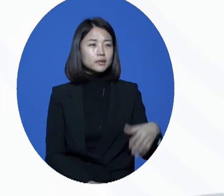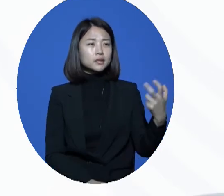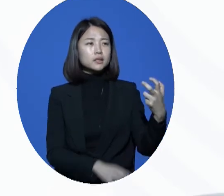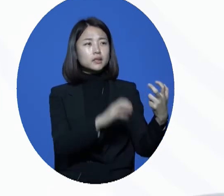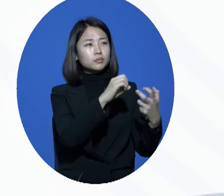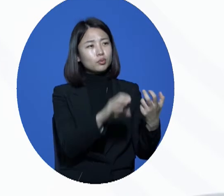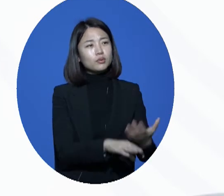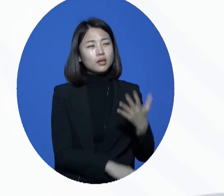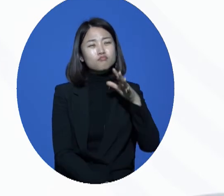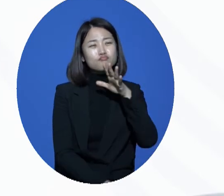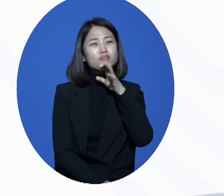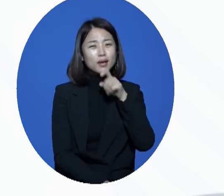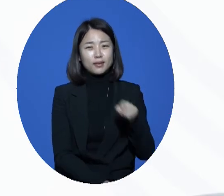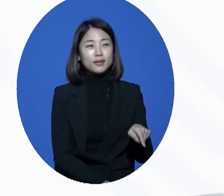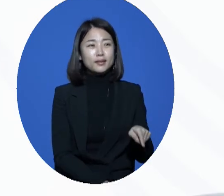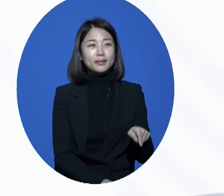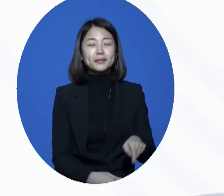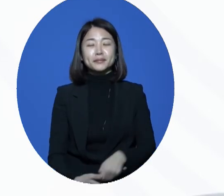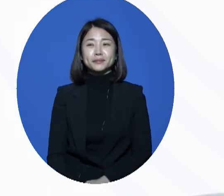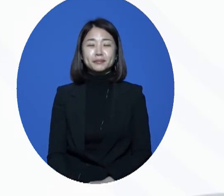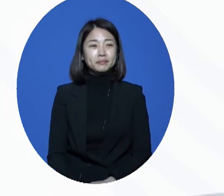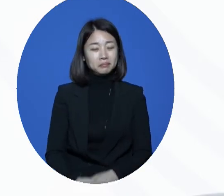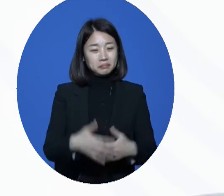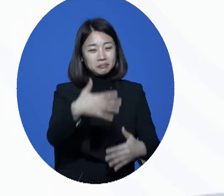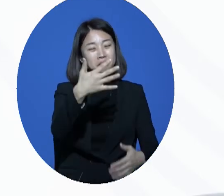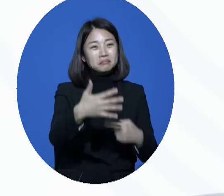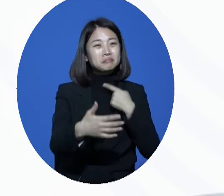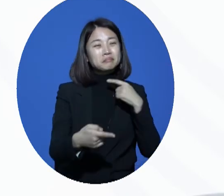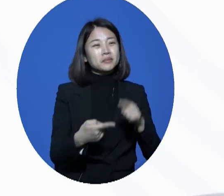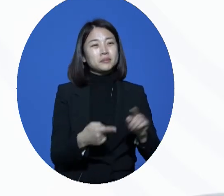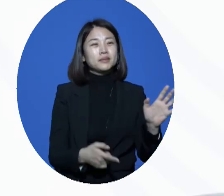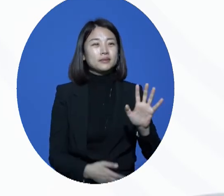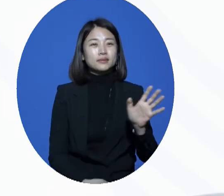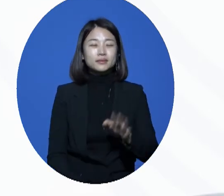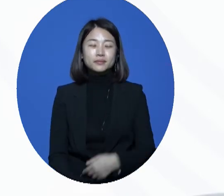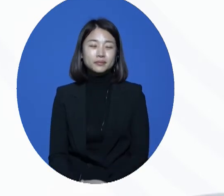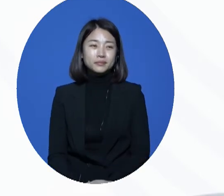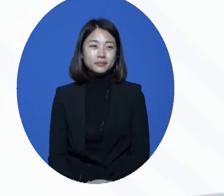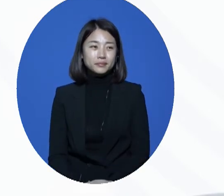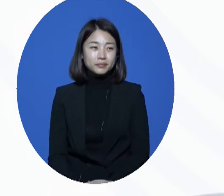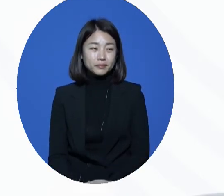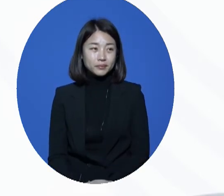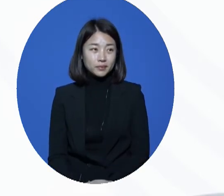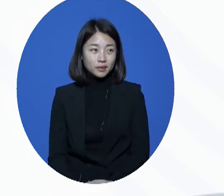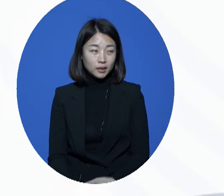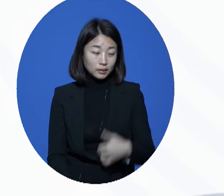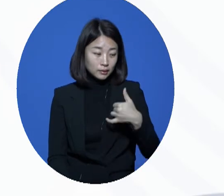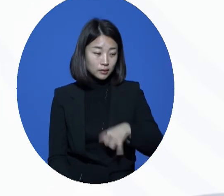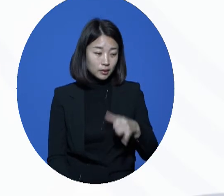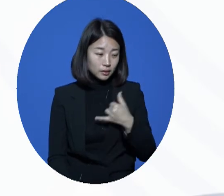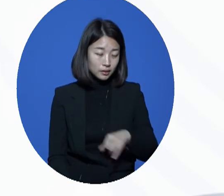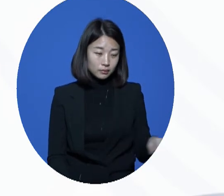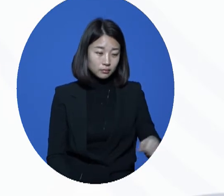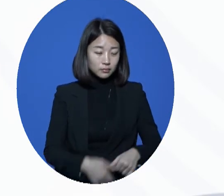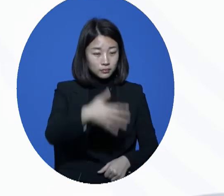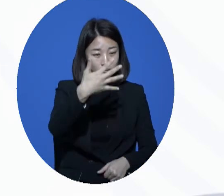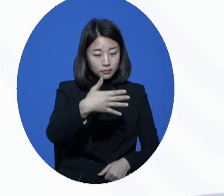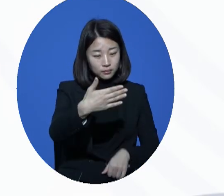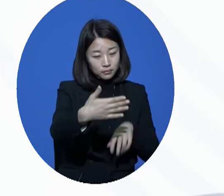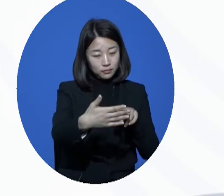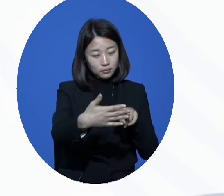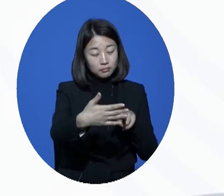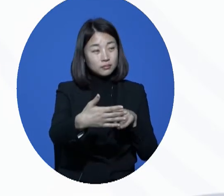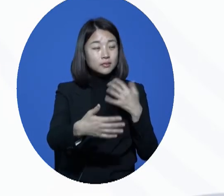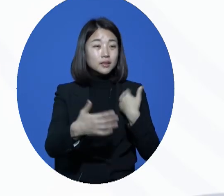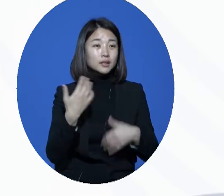70%가 넘는 게 다 불만족이라고 응답을 해주셨는데요. 그 이유로는 자녀의 비협조, 장시간 수업 참여의